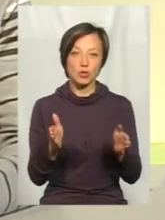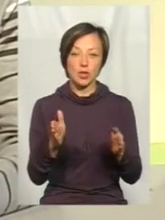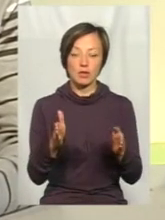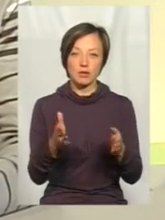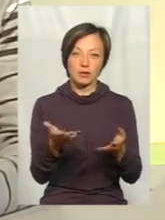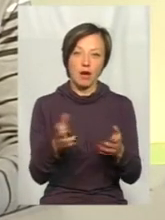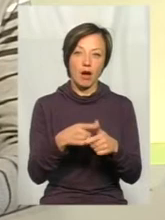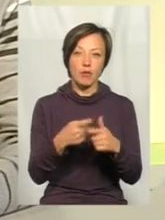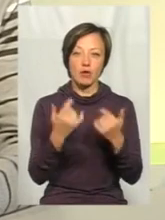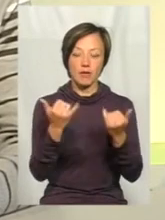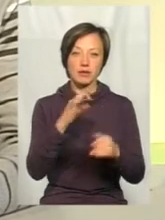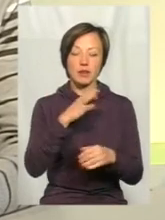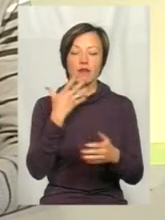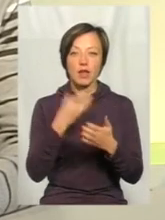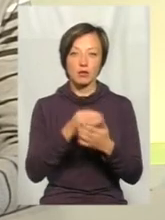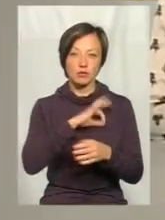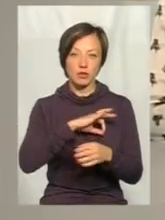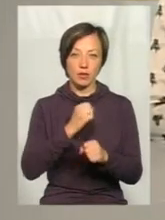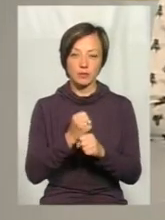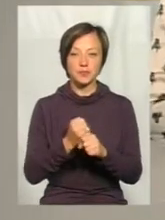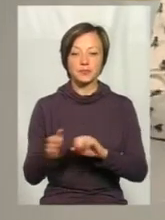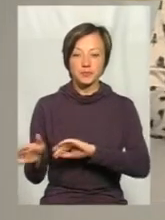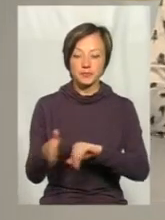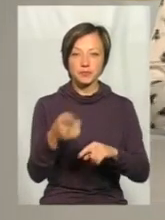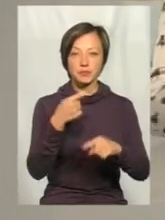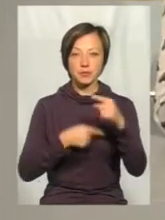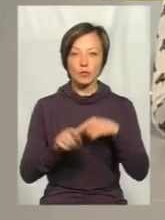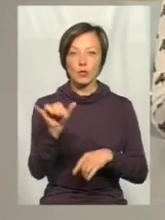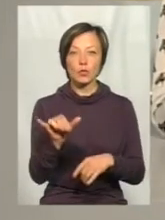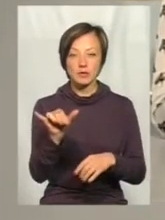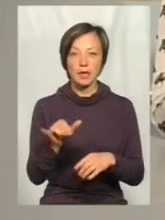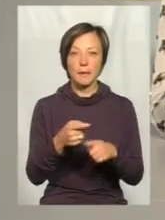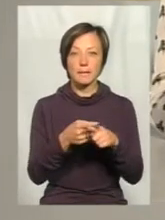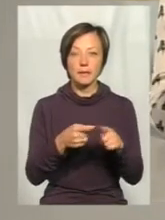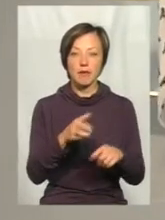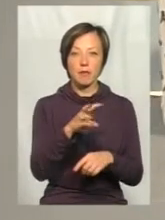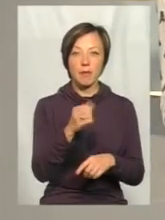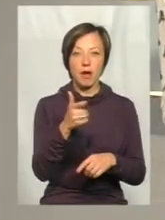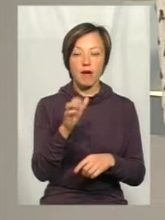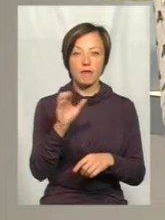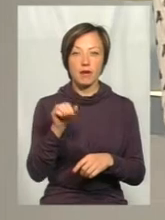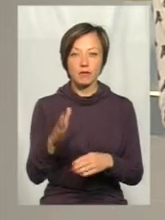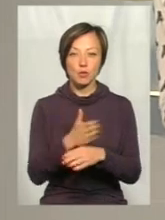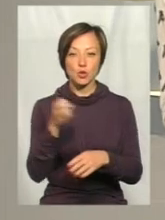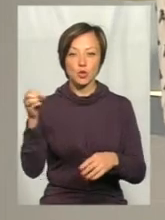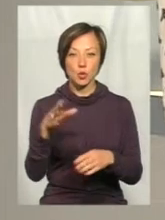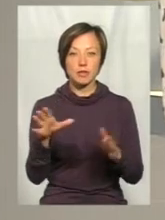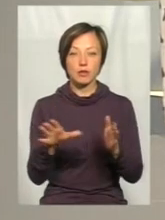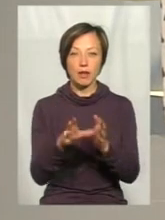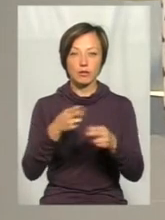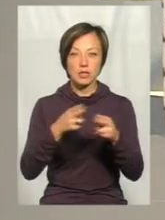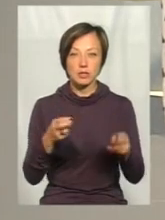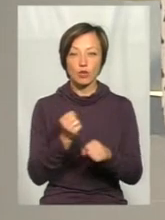ділити. Або ж для власного споживання це робити. І повернімося до вишу. От пів мегавата, який вироблятиме сонячна станція, зробить